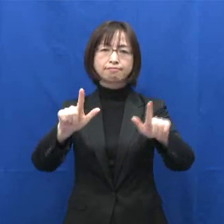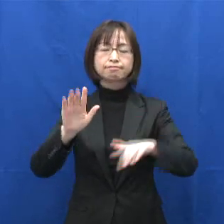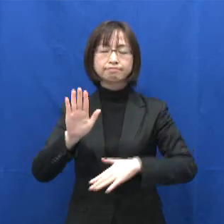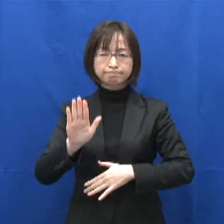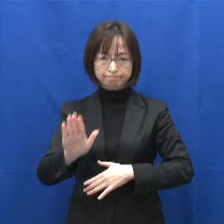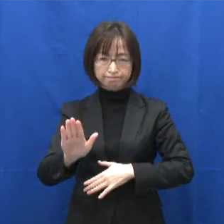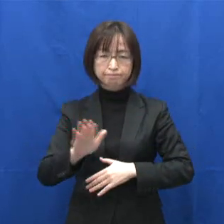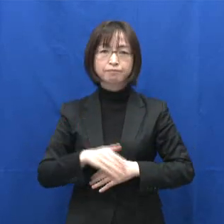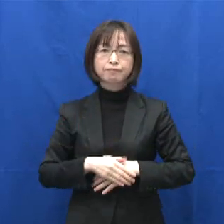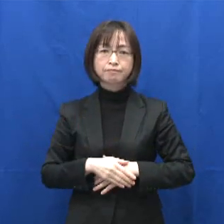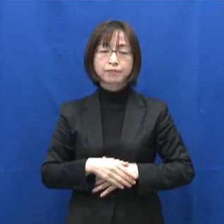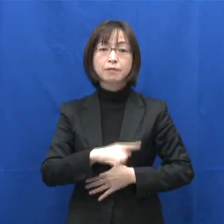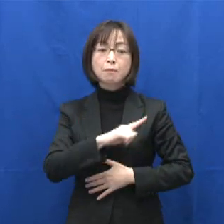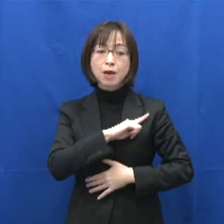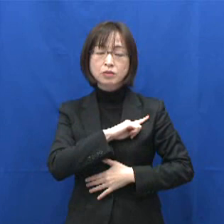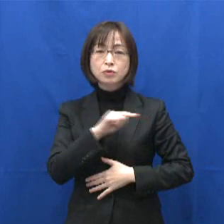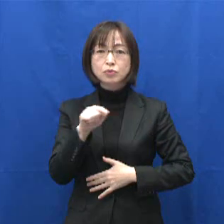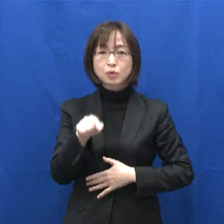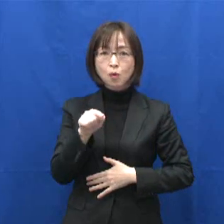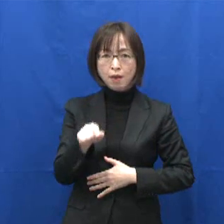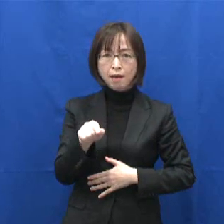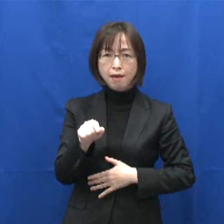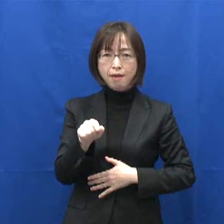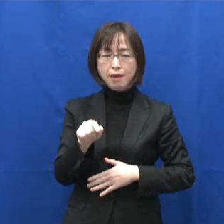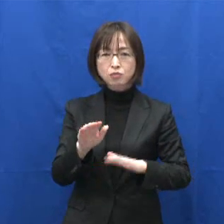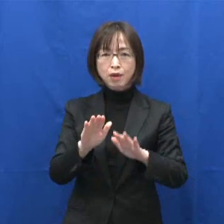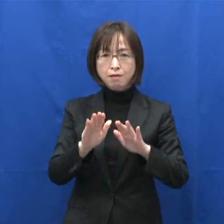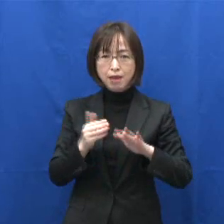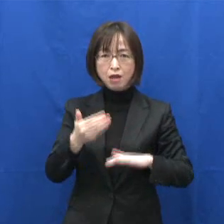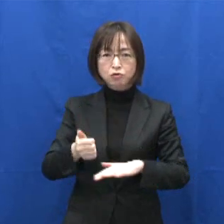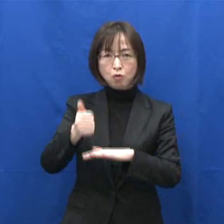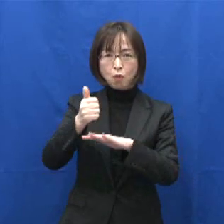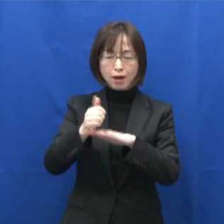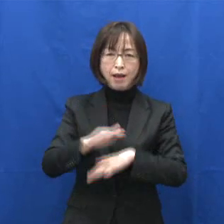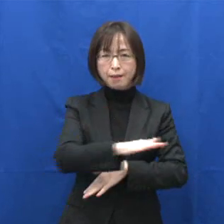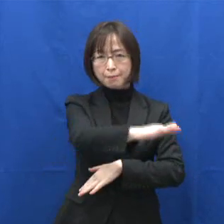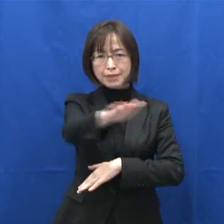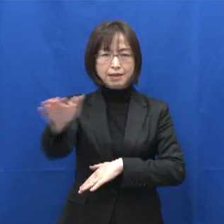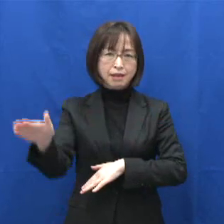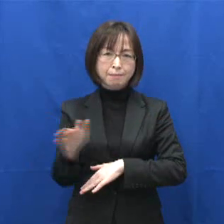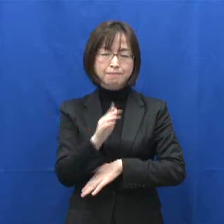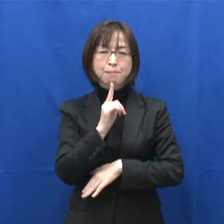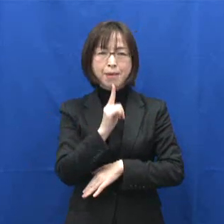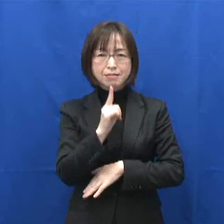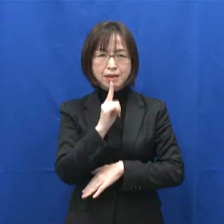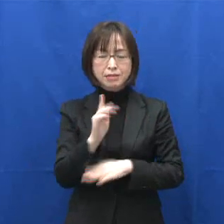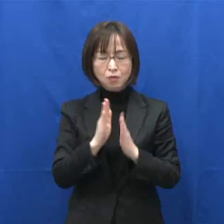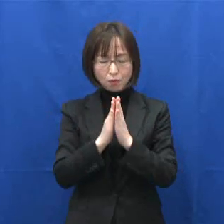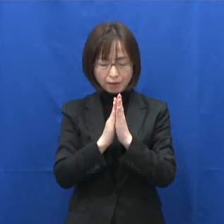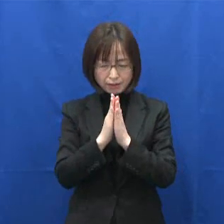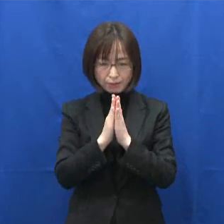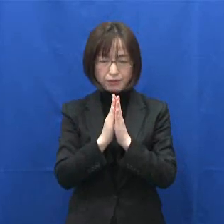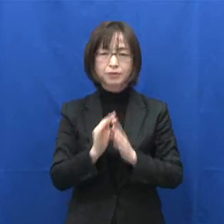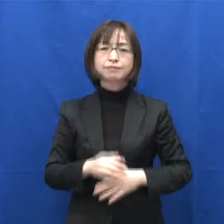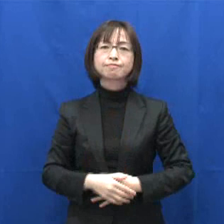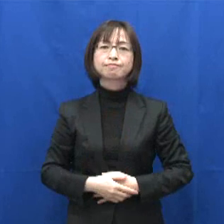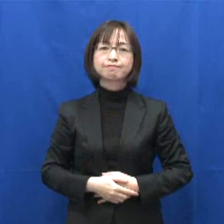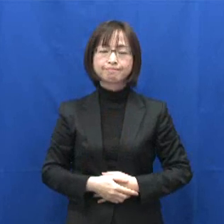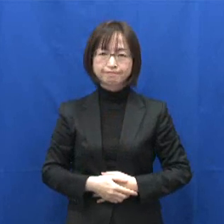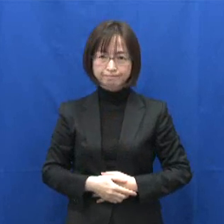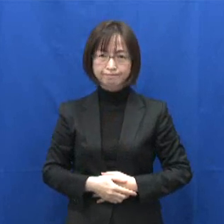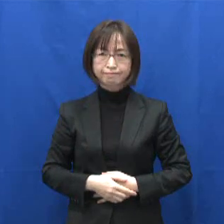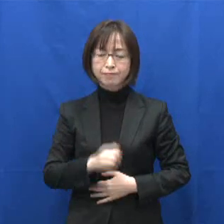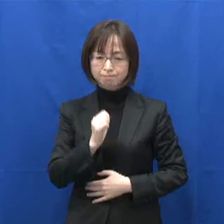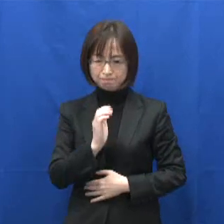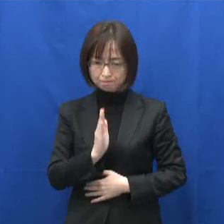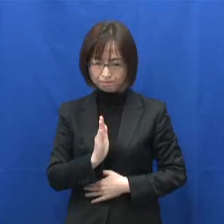。まずはこれを受けて、ぜひ区長から都民の皆さんにメッセージをお願いいたします。 はいはい、よろしく